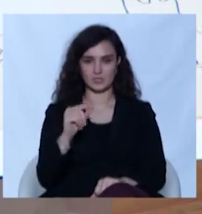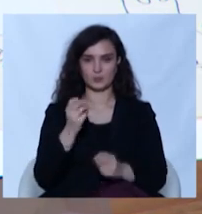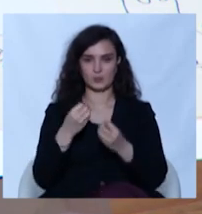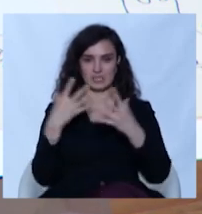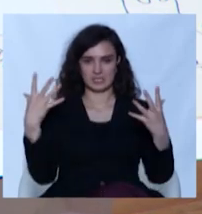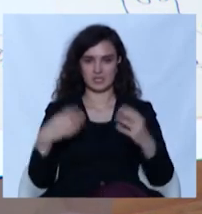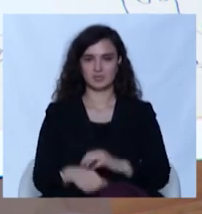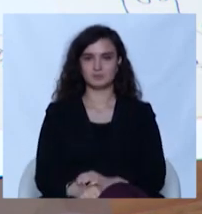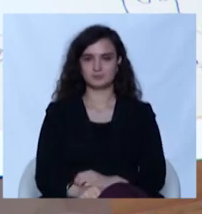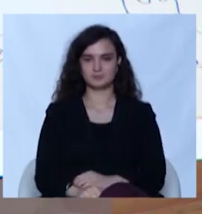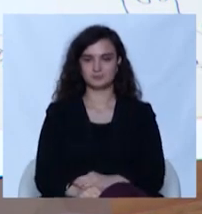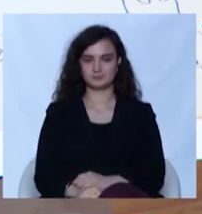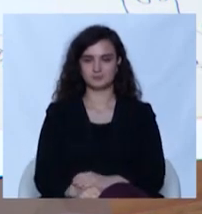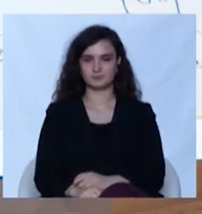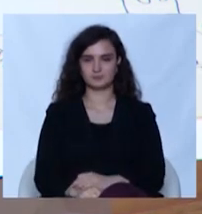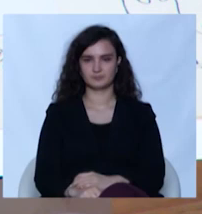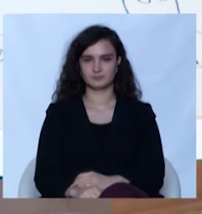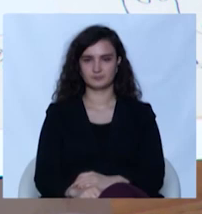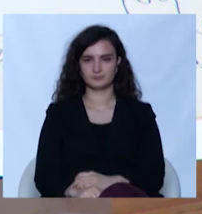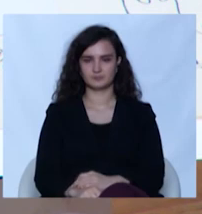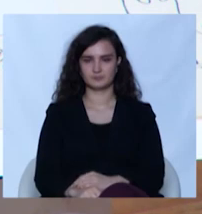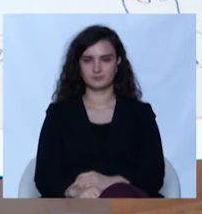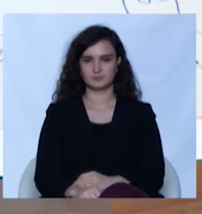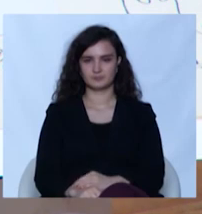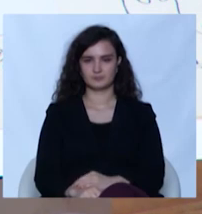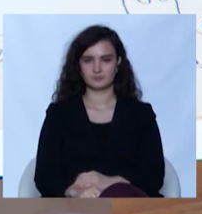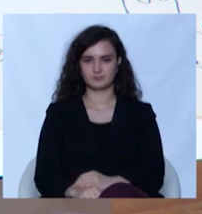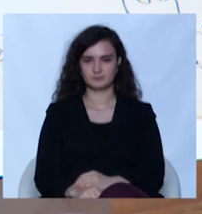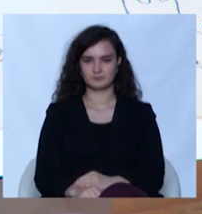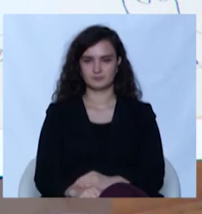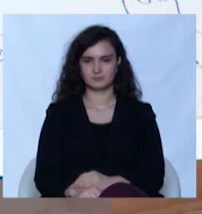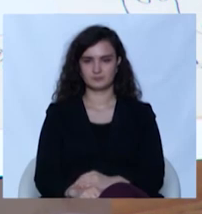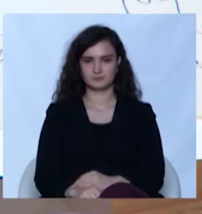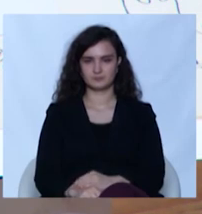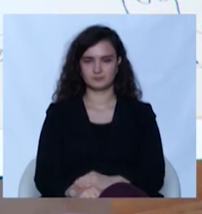ღიაა ყველაფერი, ხო? ამიტომ ესე ღია გავაკეთოთ.